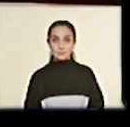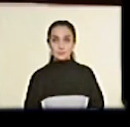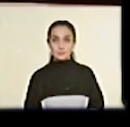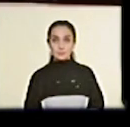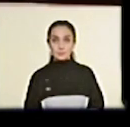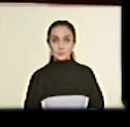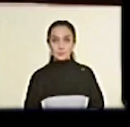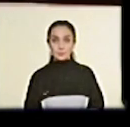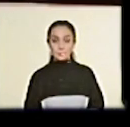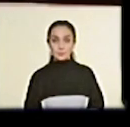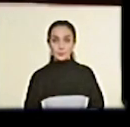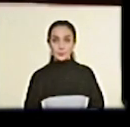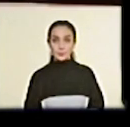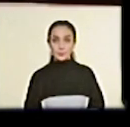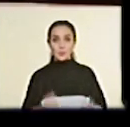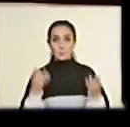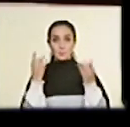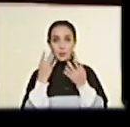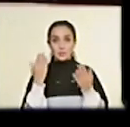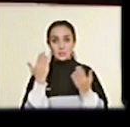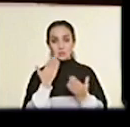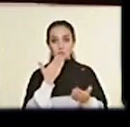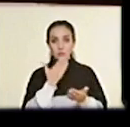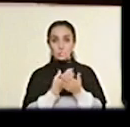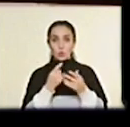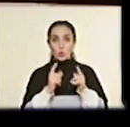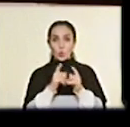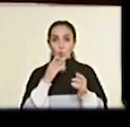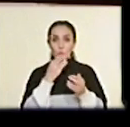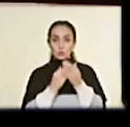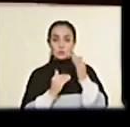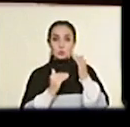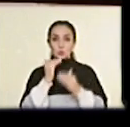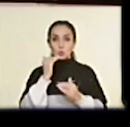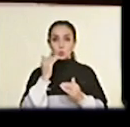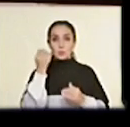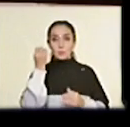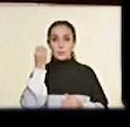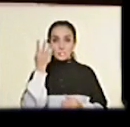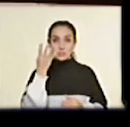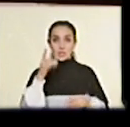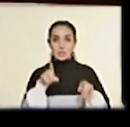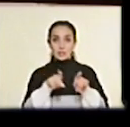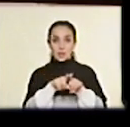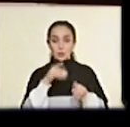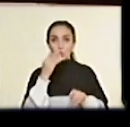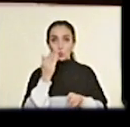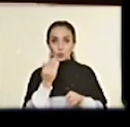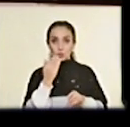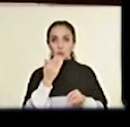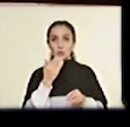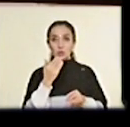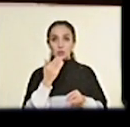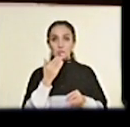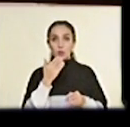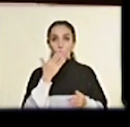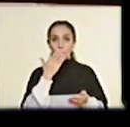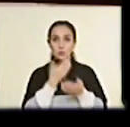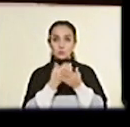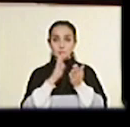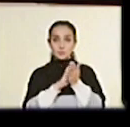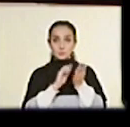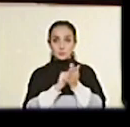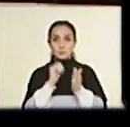Bundan tashqari, ana shu madaniyat jihatdan o'zlarini ustun deb bilishsa-da, ular ana shu o'zlari